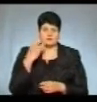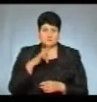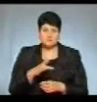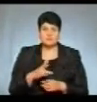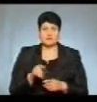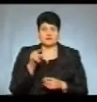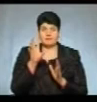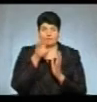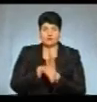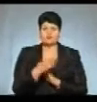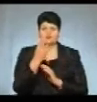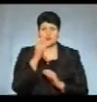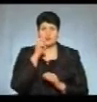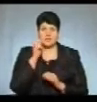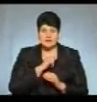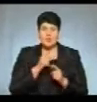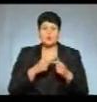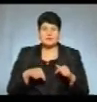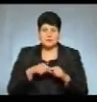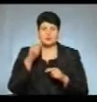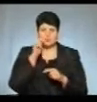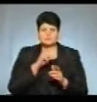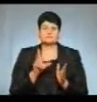четверо українців, в тому числі і організатор.